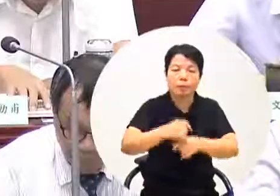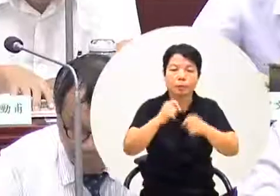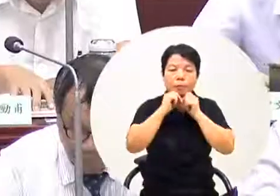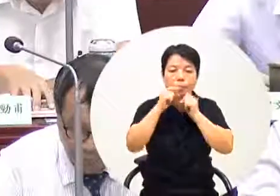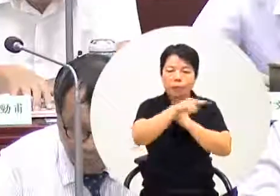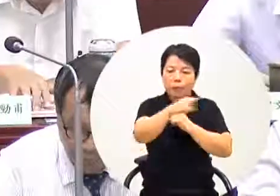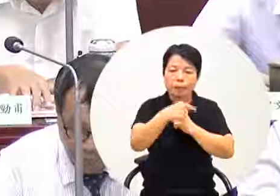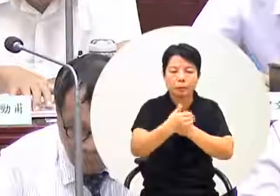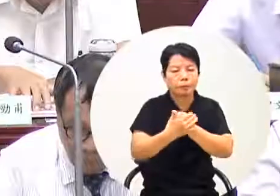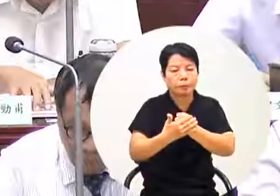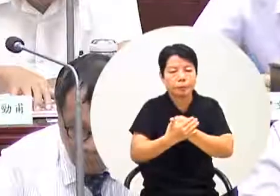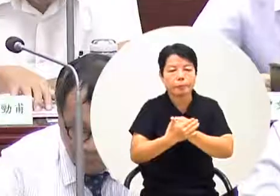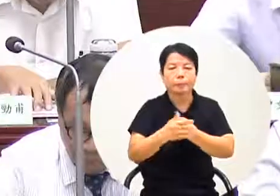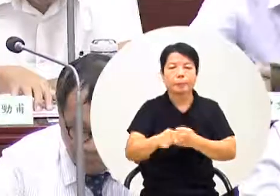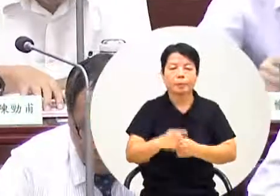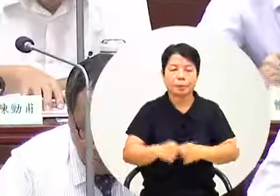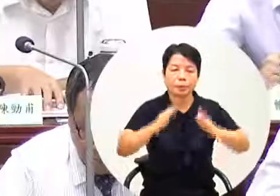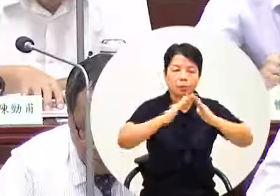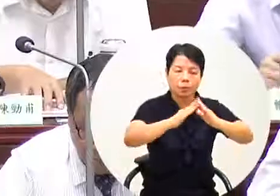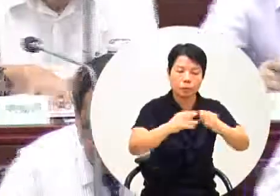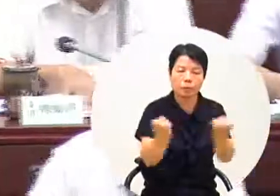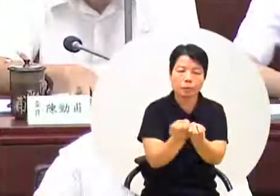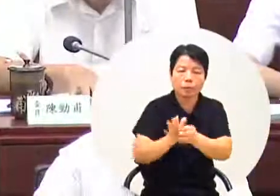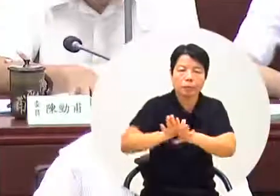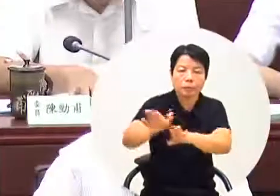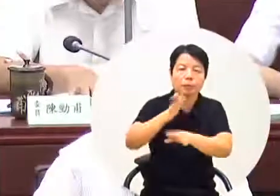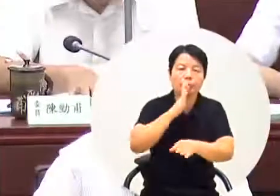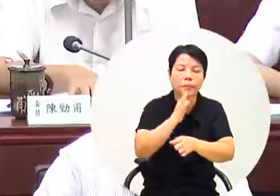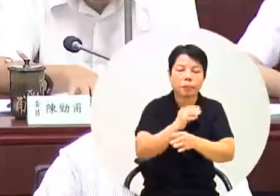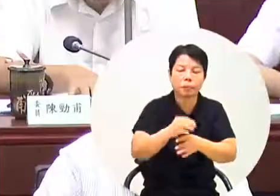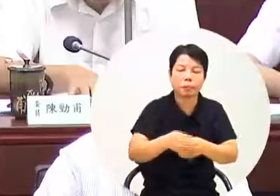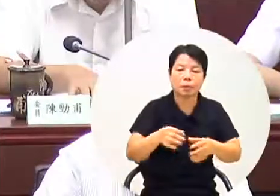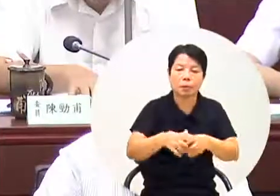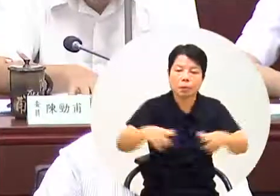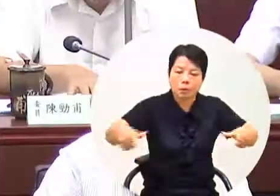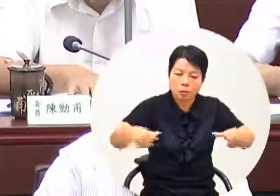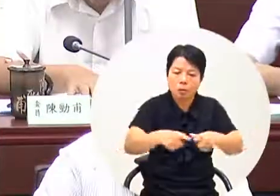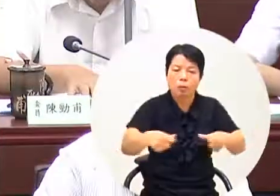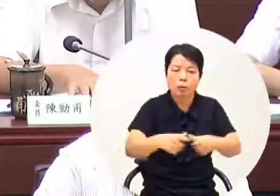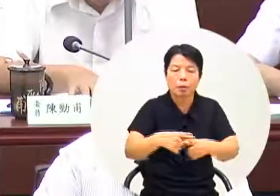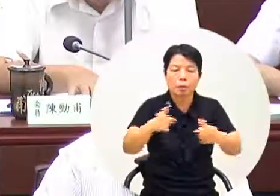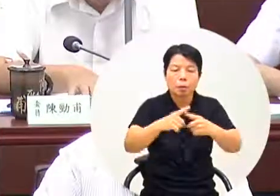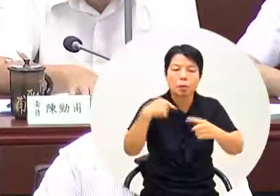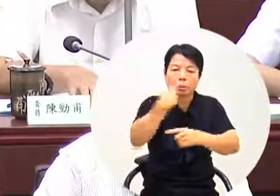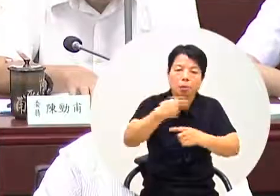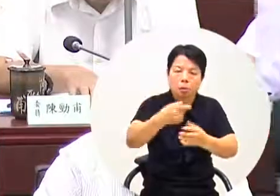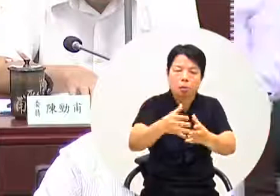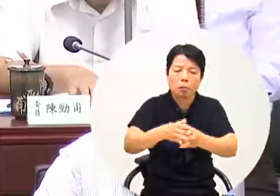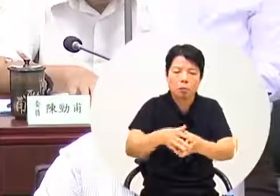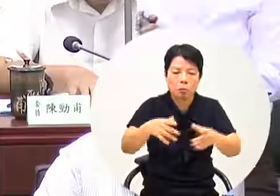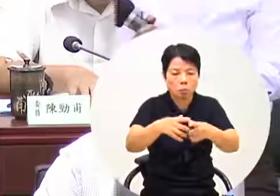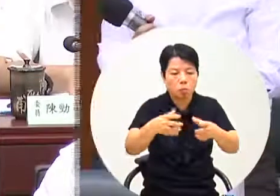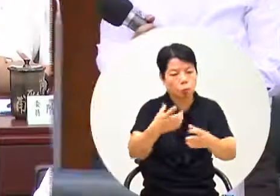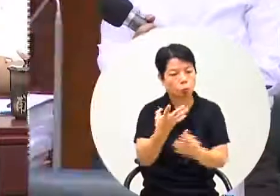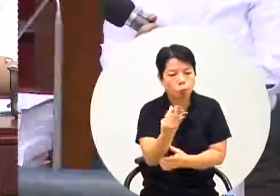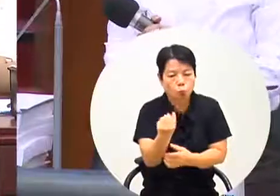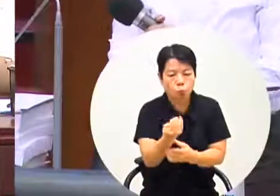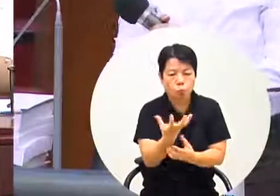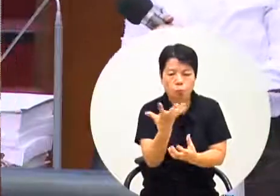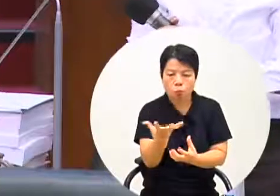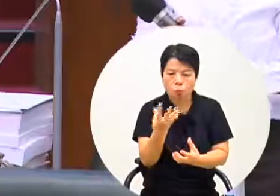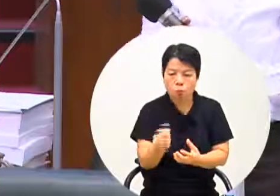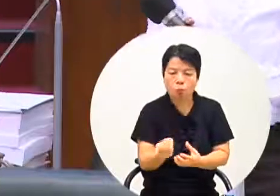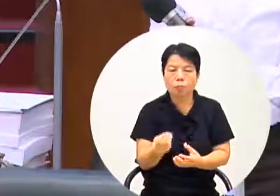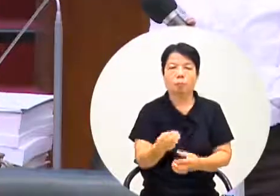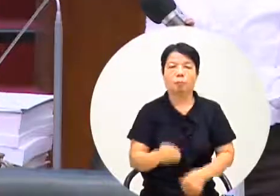一个确保，就是说容积一个都市的发展是用容积率，它容纳多少人口来控制，所以，这个容积率